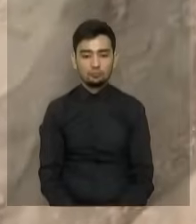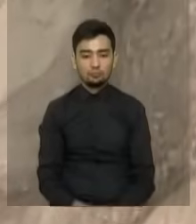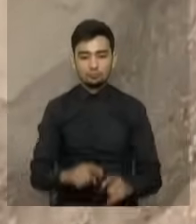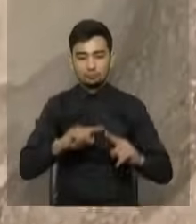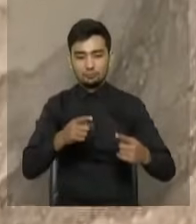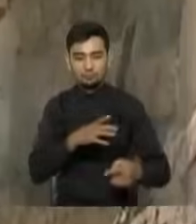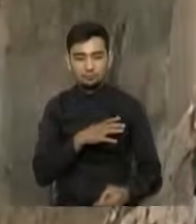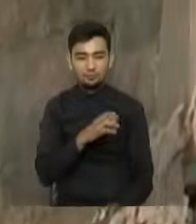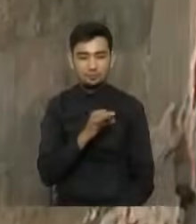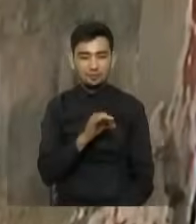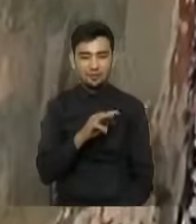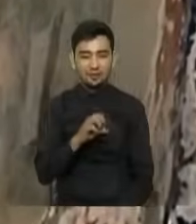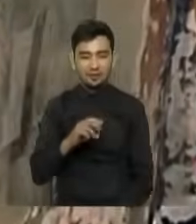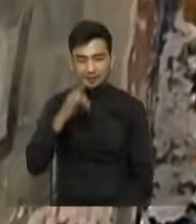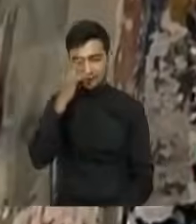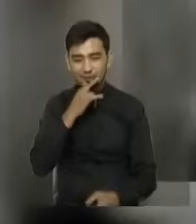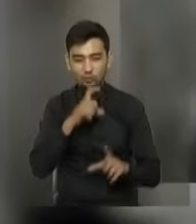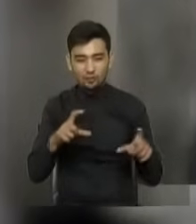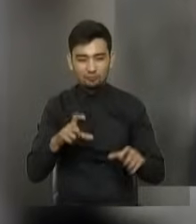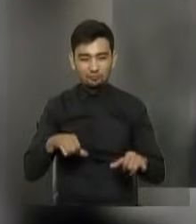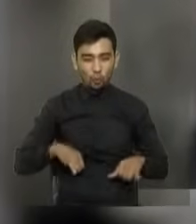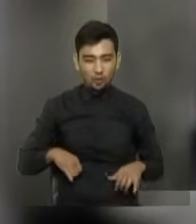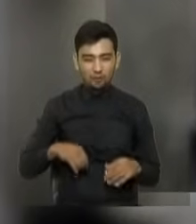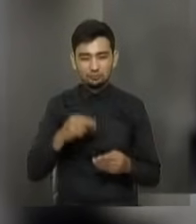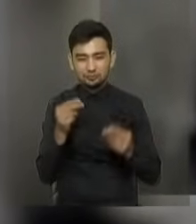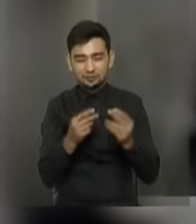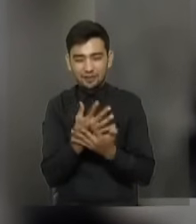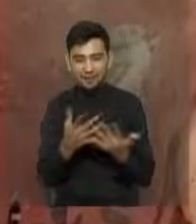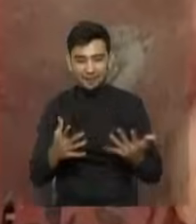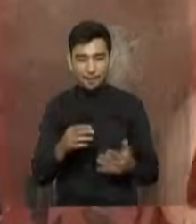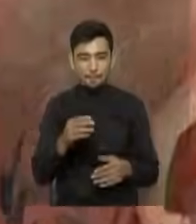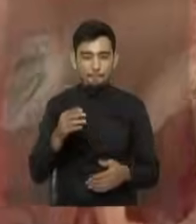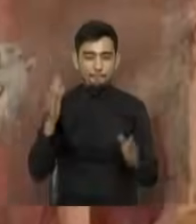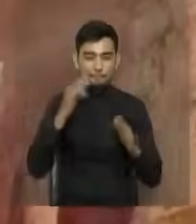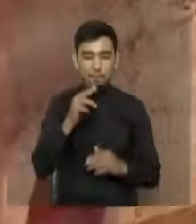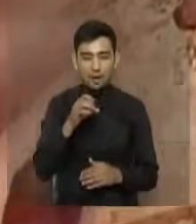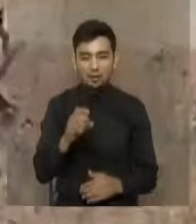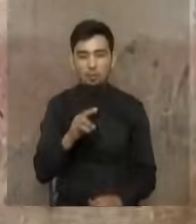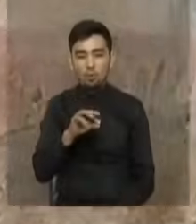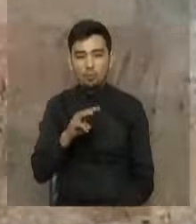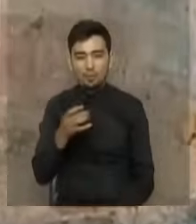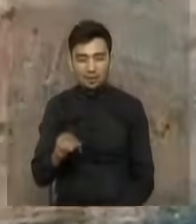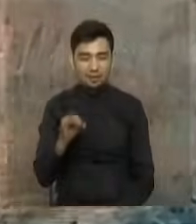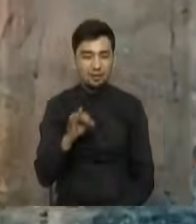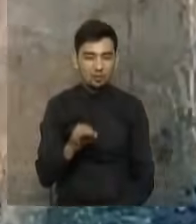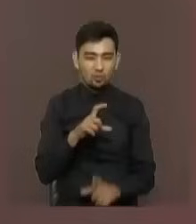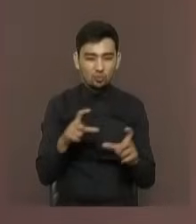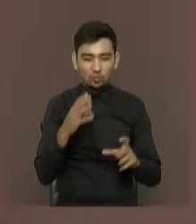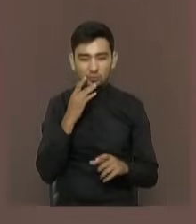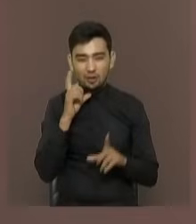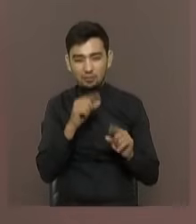Задержан в Италии. Как накажут казахстанца за вандализм в археологическом парке Помпеи? Как еще отличились наши туристы за